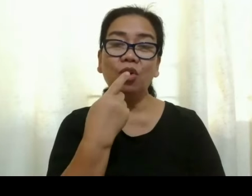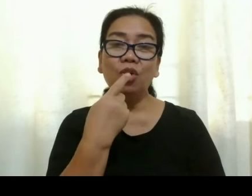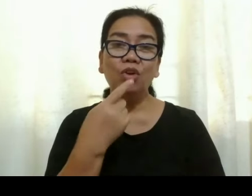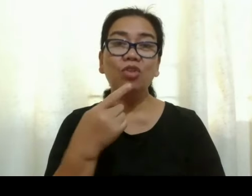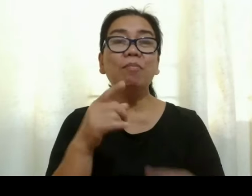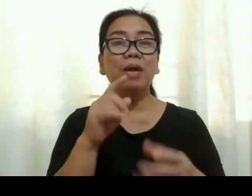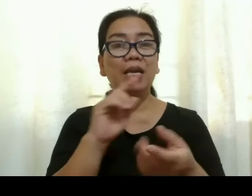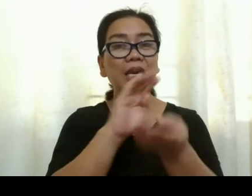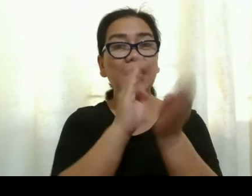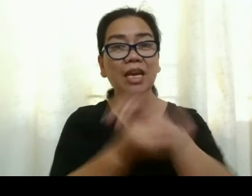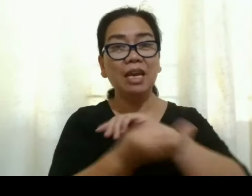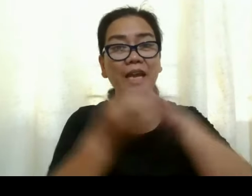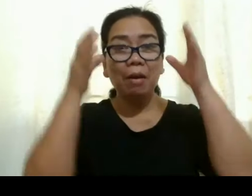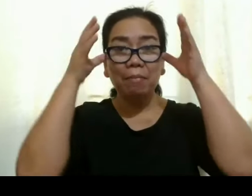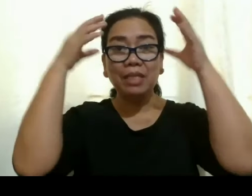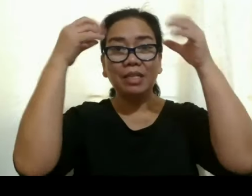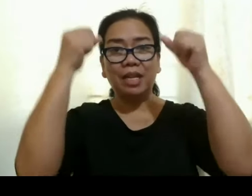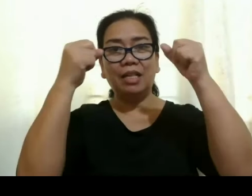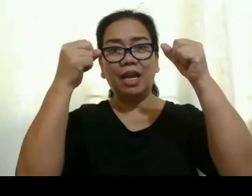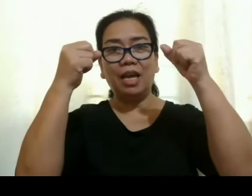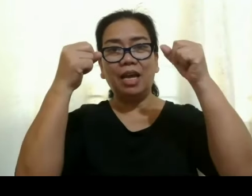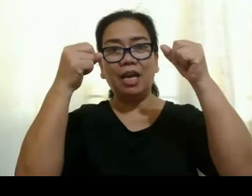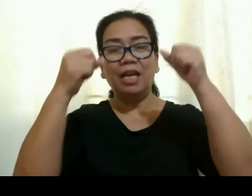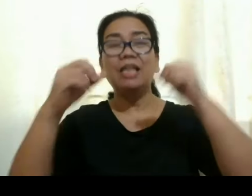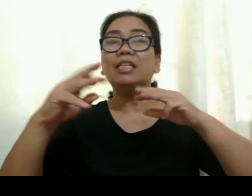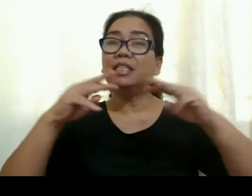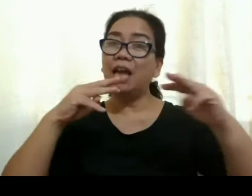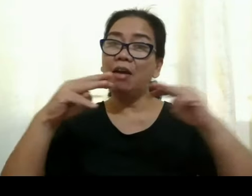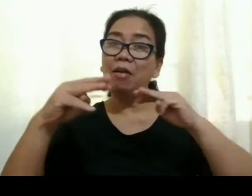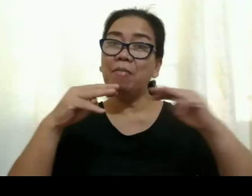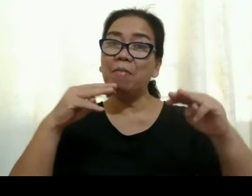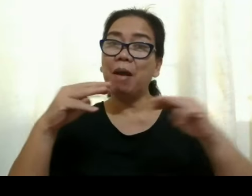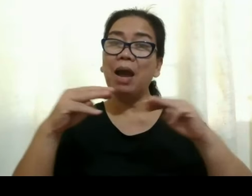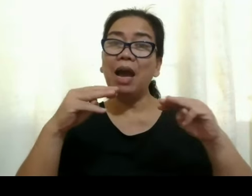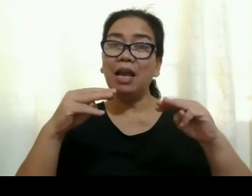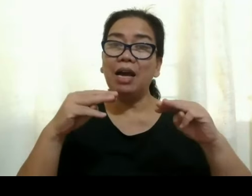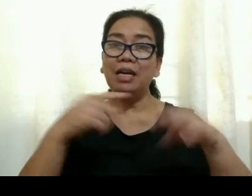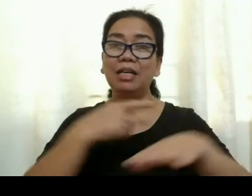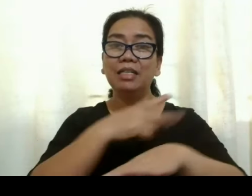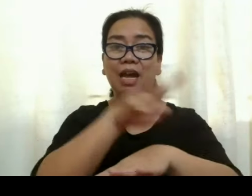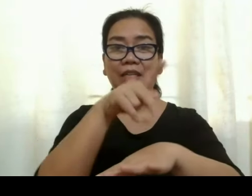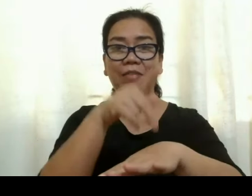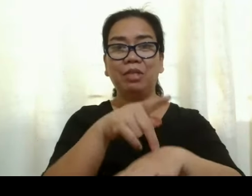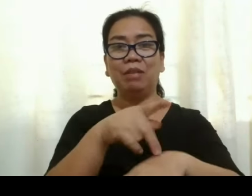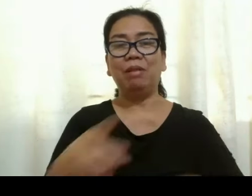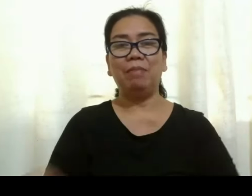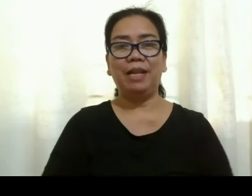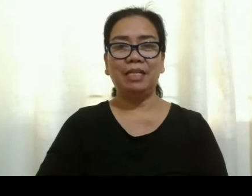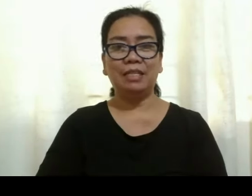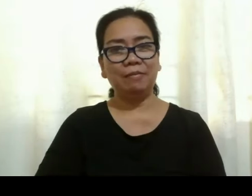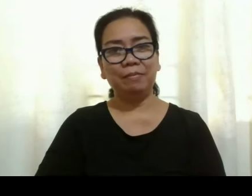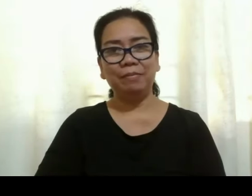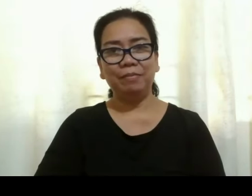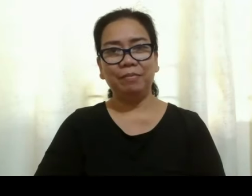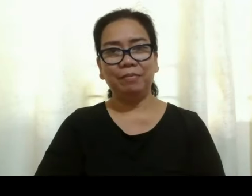sino yung magiging presidente na siyang mamamahala sa ating bansang